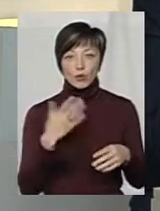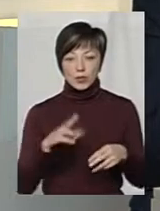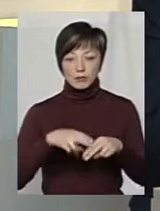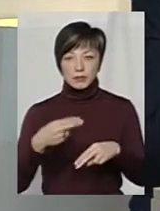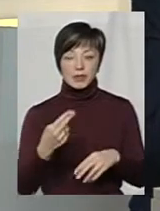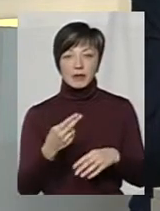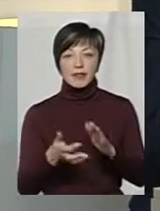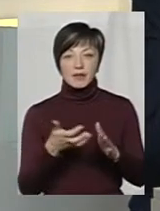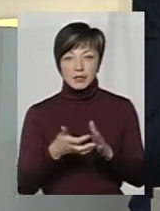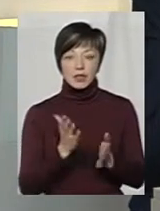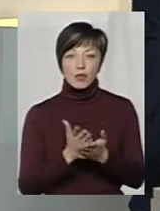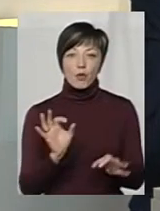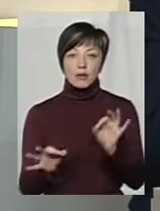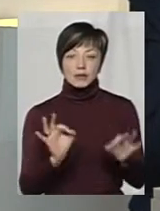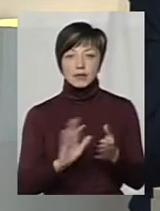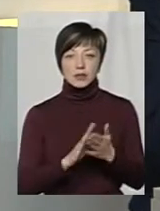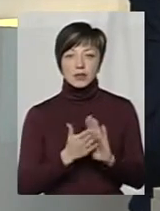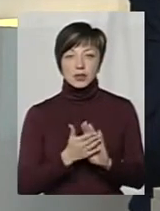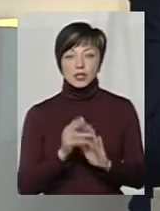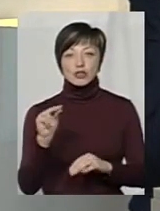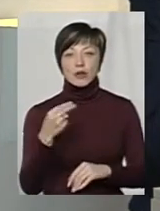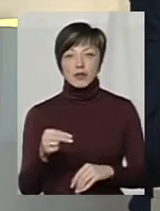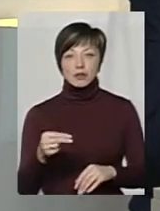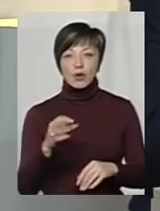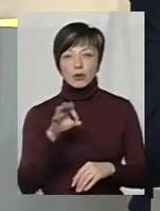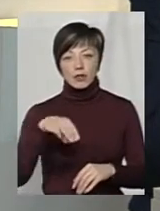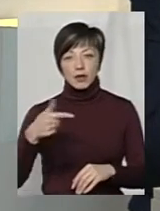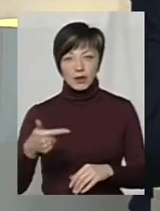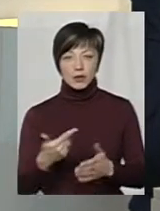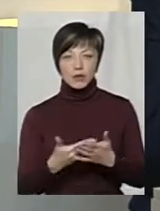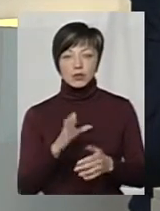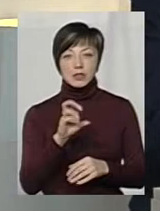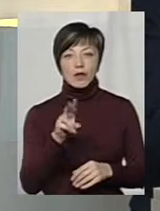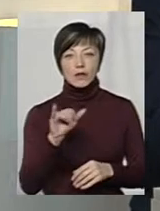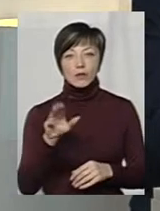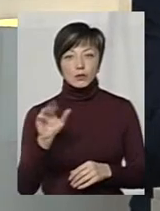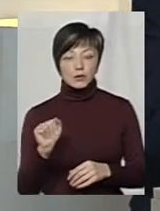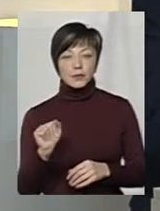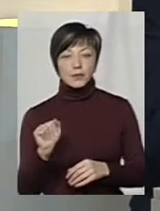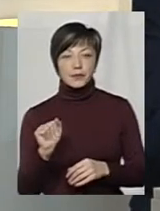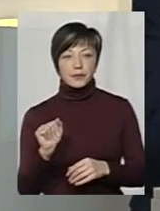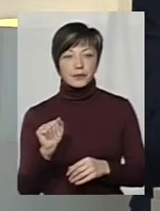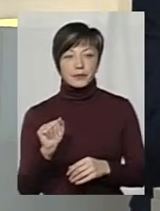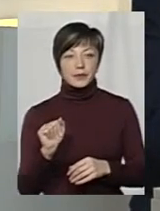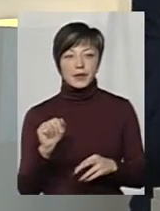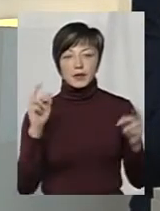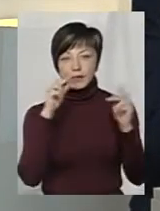тим, є об'єктивна ситуація, скажімо, по Чемеровецькій об'єднаній територіальній громаді, по Славутській. Невірно було враховано